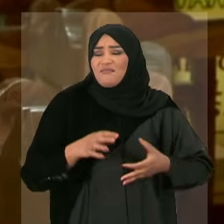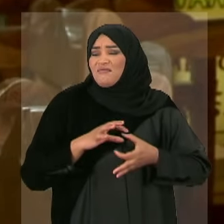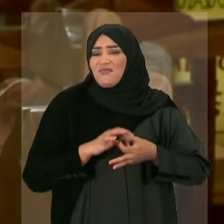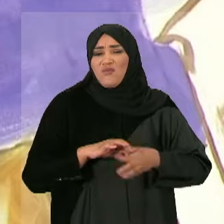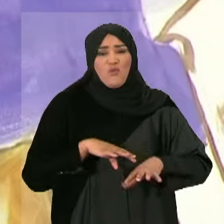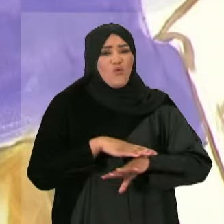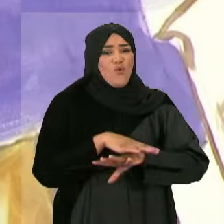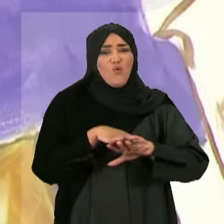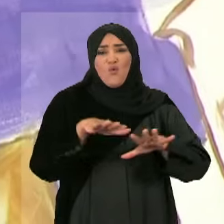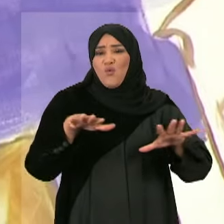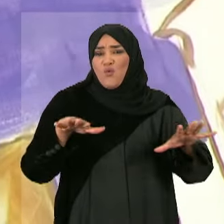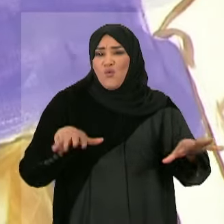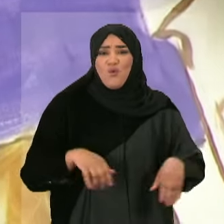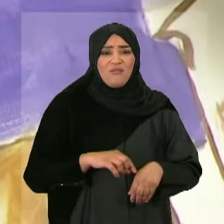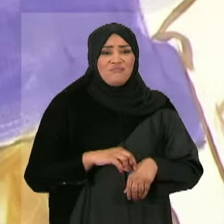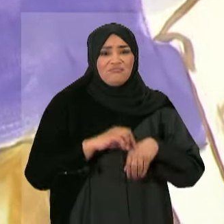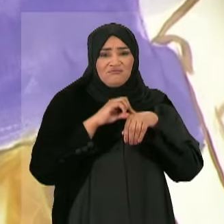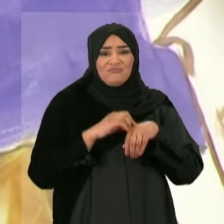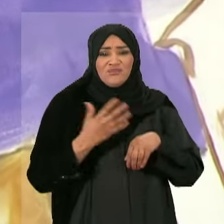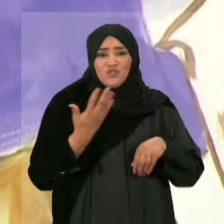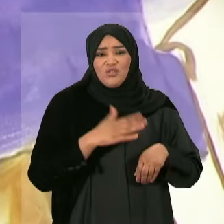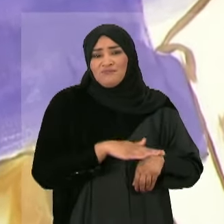كل الشعوب اللي خلقت على الأرض.